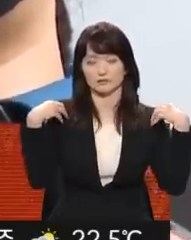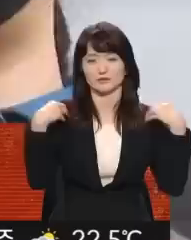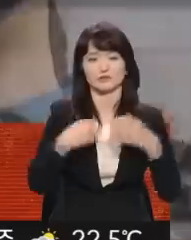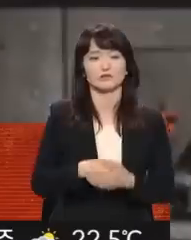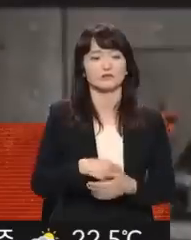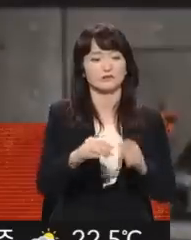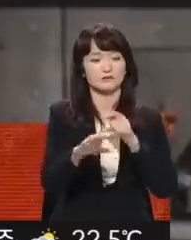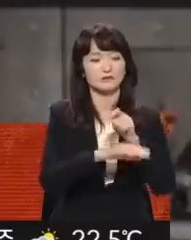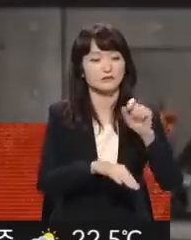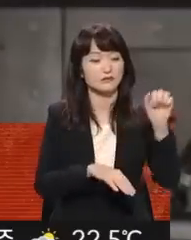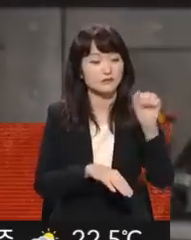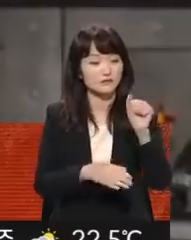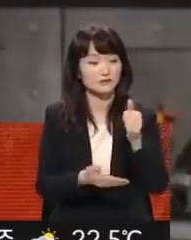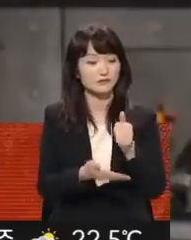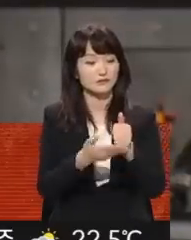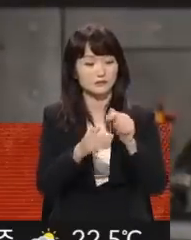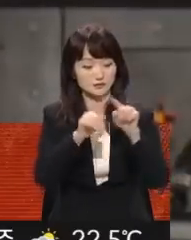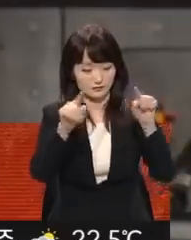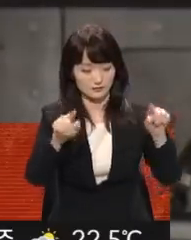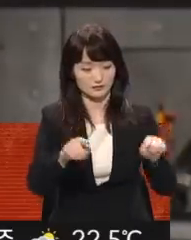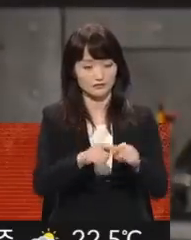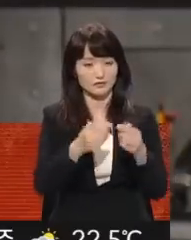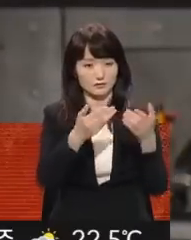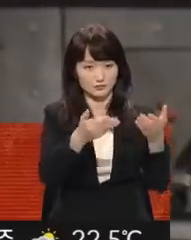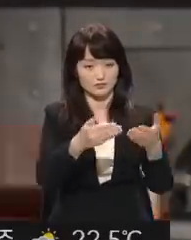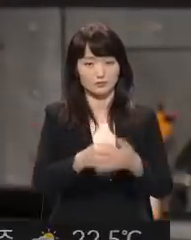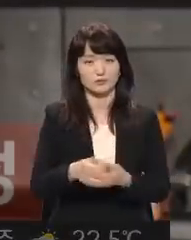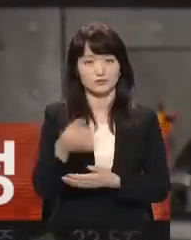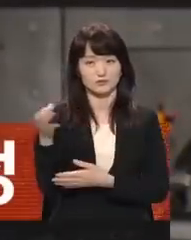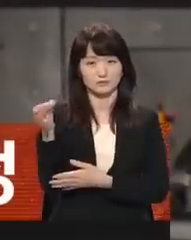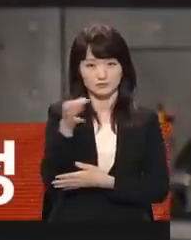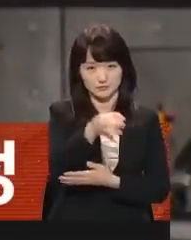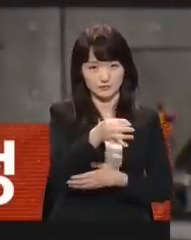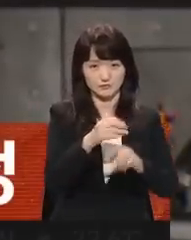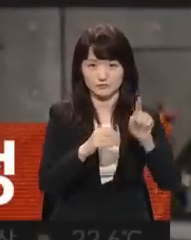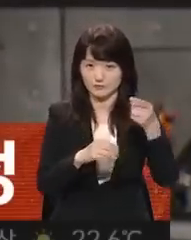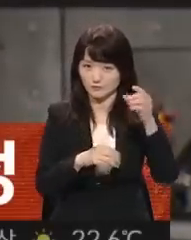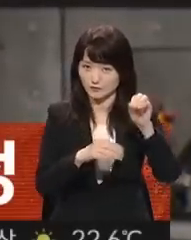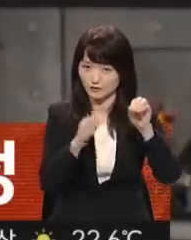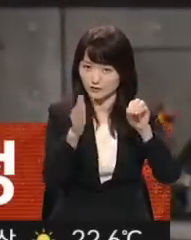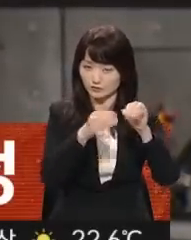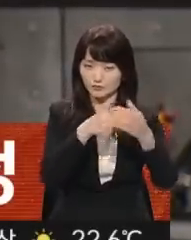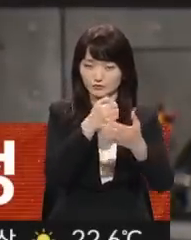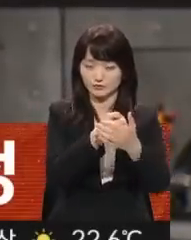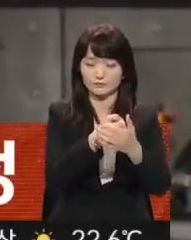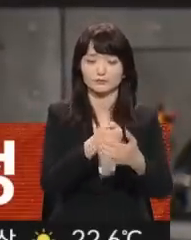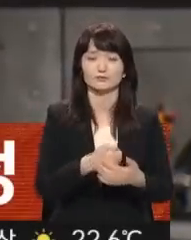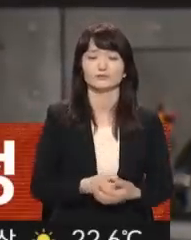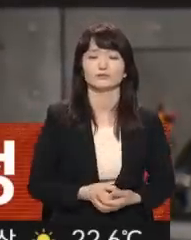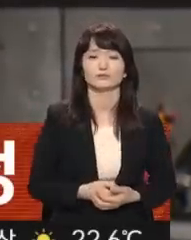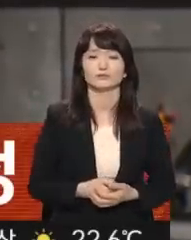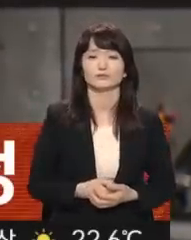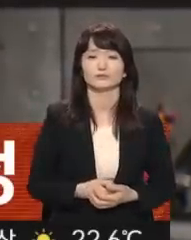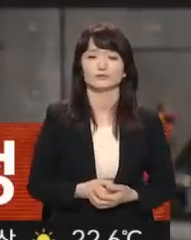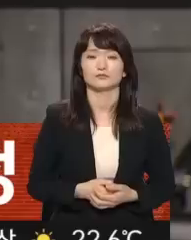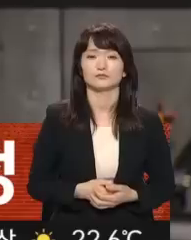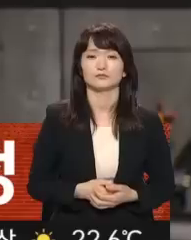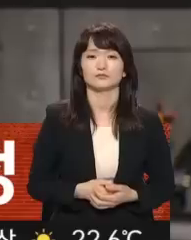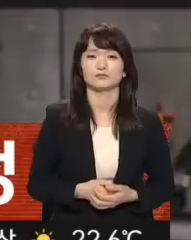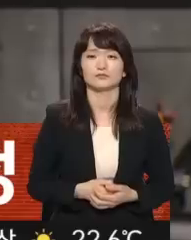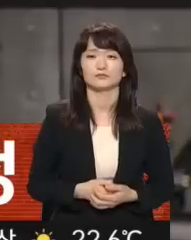기사한테 표창장하고 포상금을 지급한다고 하는데 금액은 뭐 100만 이상 정도 책정이 되어 있다고 합니다 그렇지만 이제